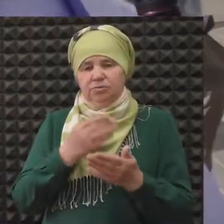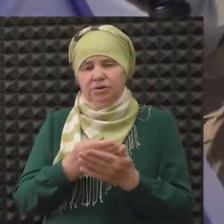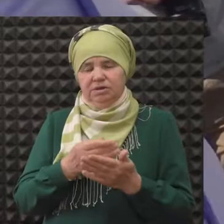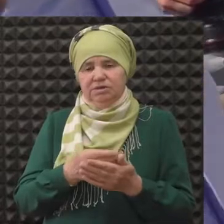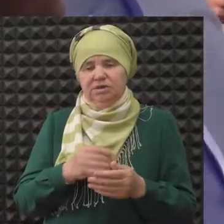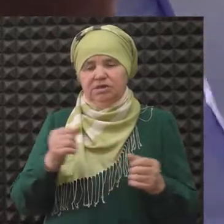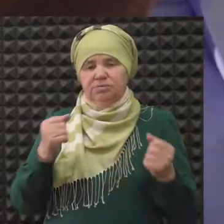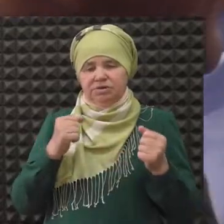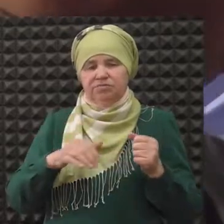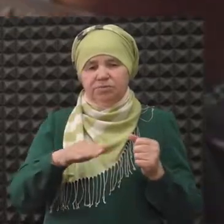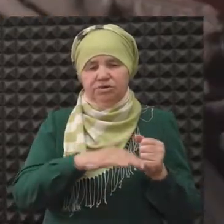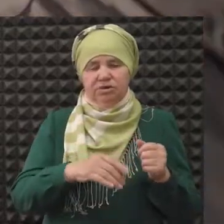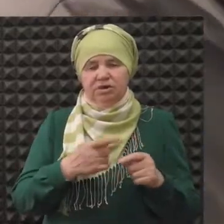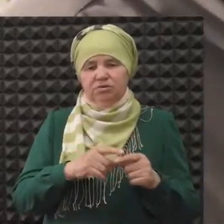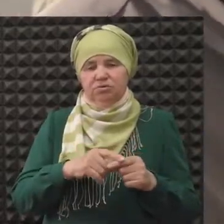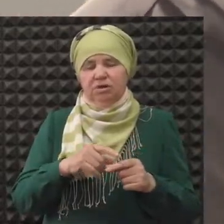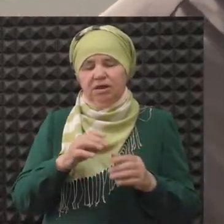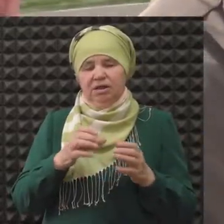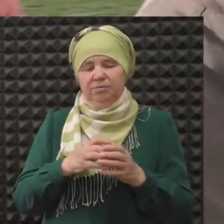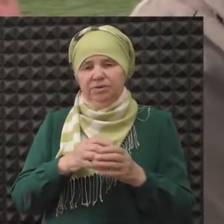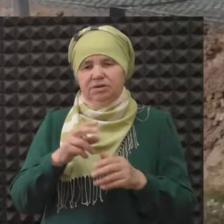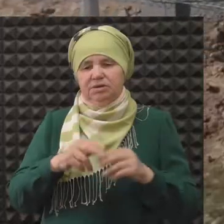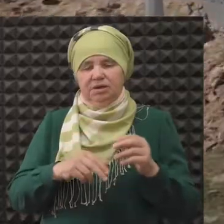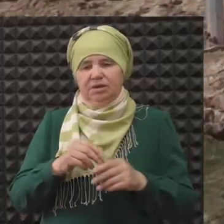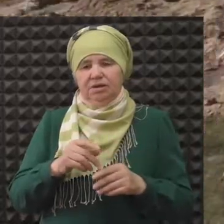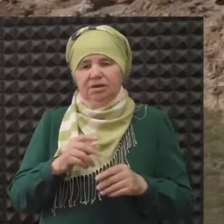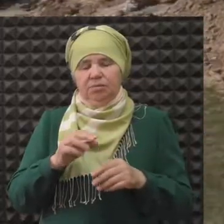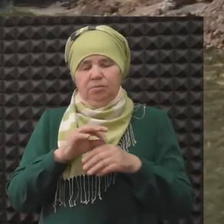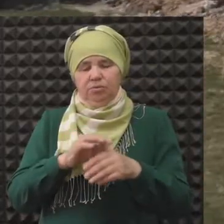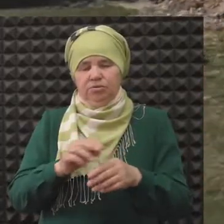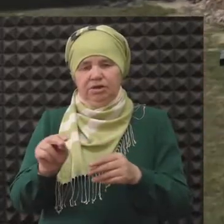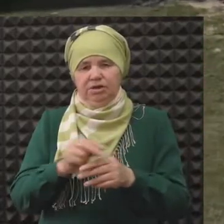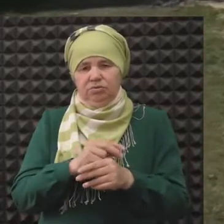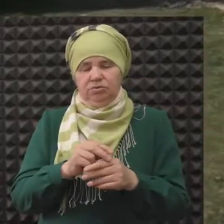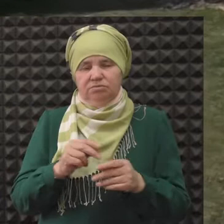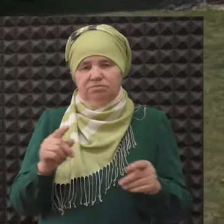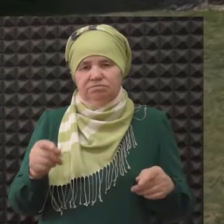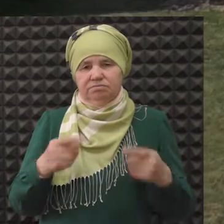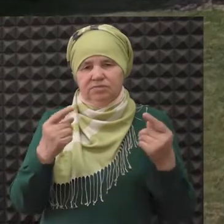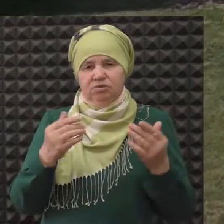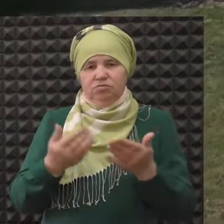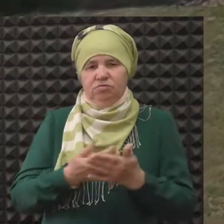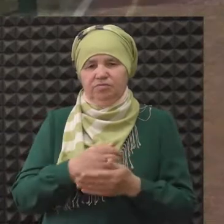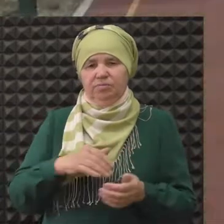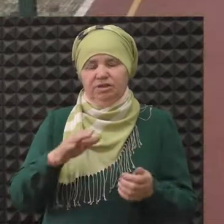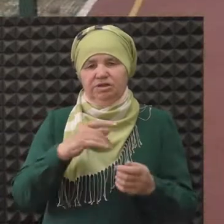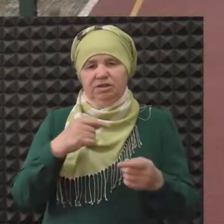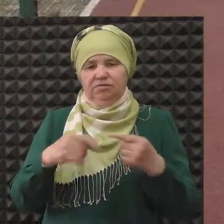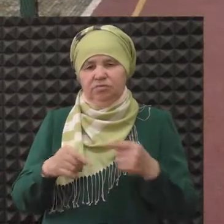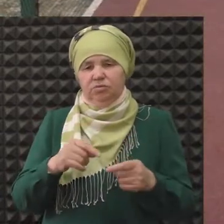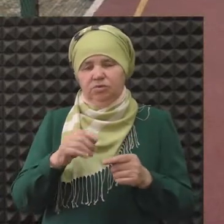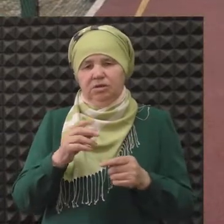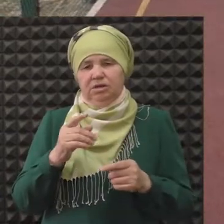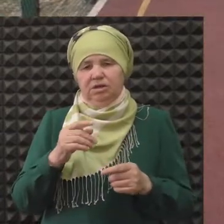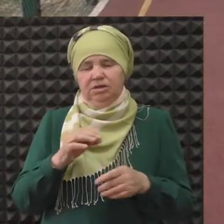также спортивную площадку, на которой компания «Дорстройкомплектация» провела полную реконструкцию. В рамках недели добра благотворительный